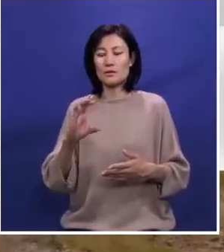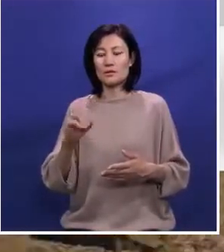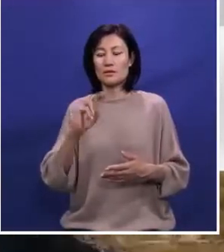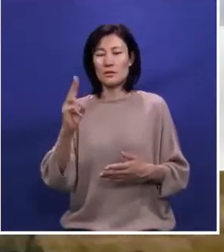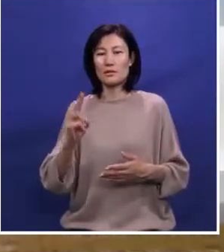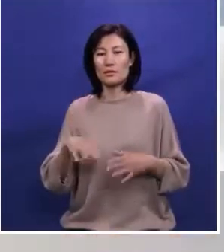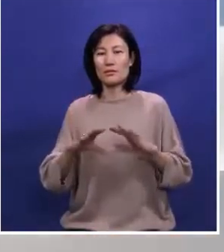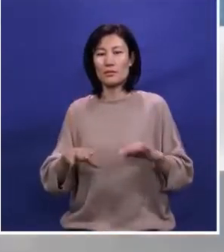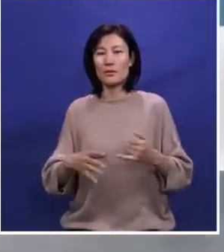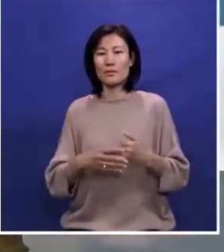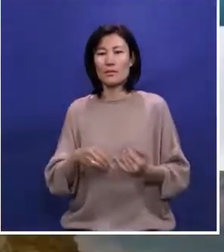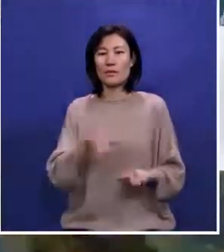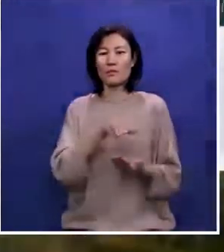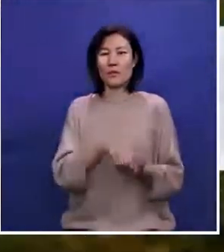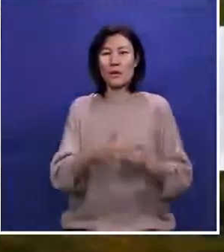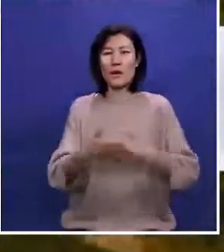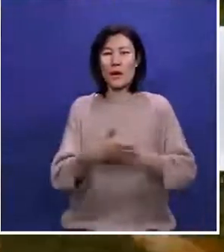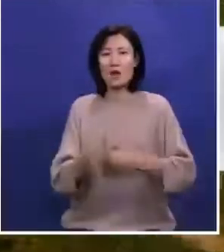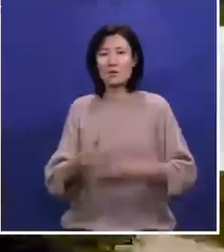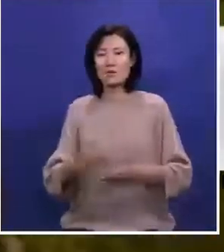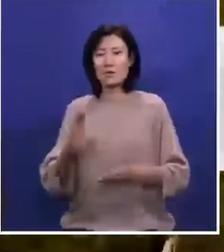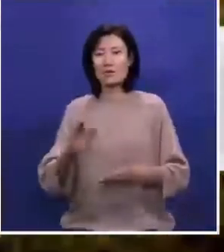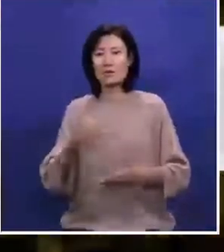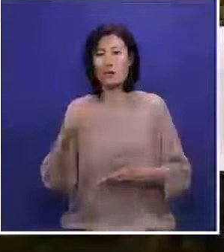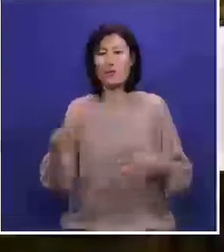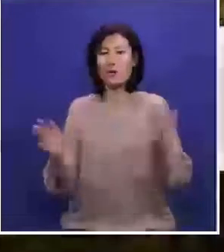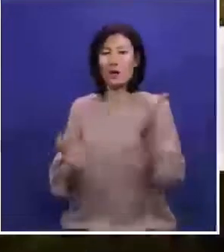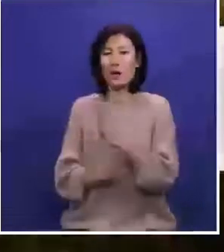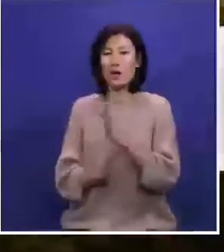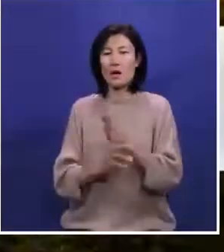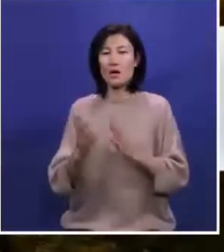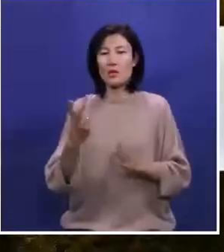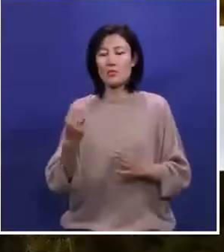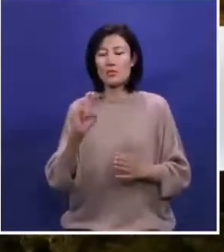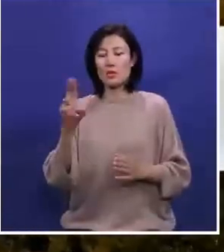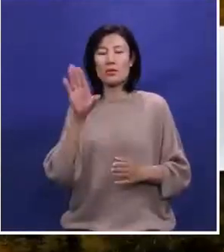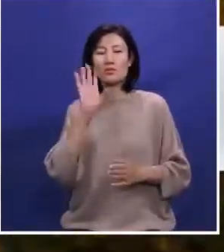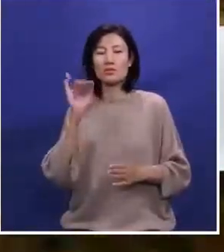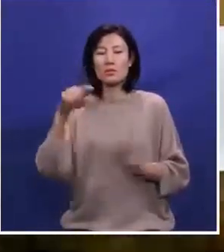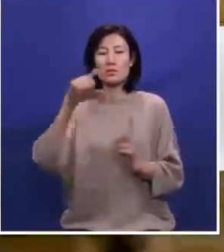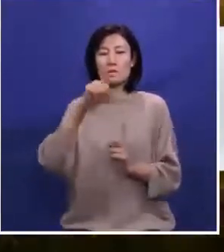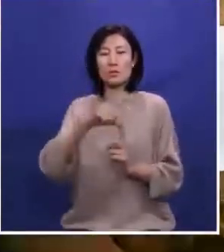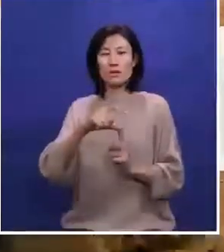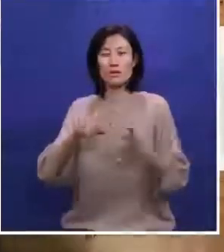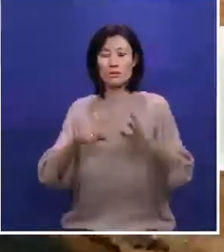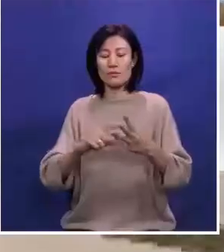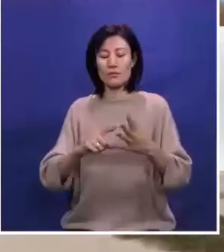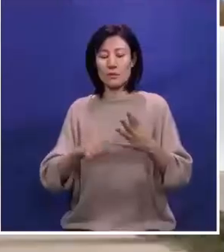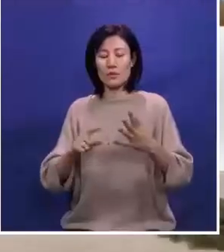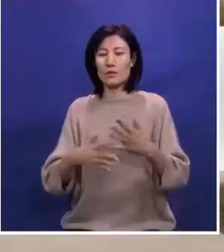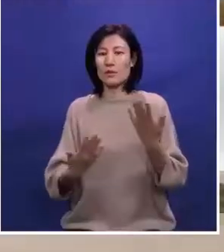Ысқақбабтың шәкірті жатыр. Ашық жерде саф ауа сезілетін бұлақ маңында орналасқан кесене 5 рет